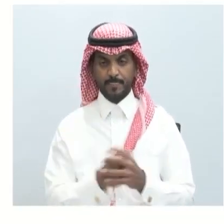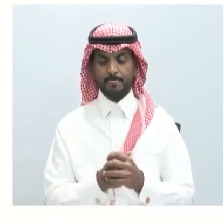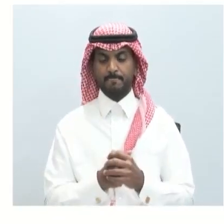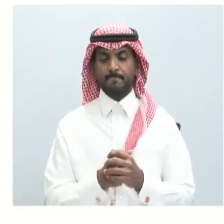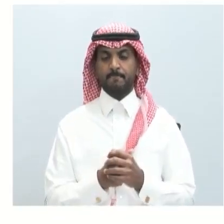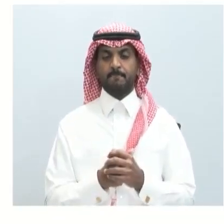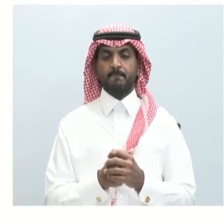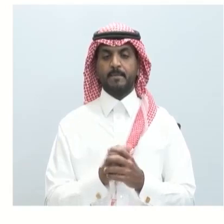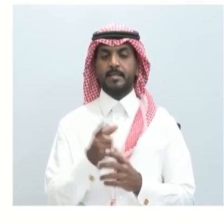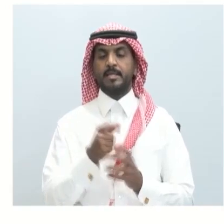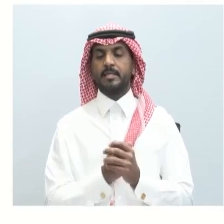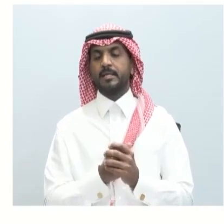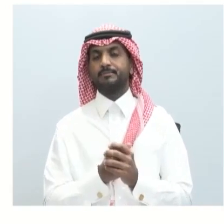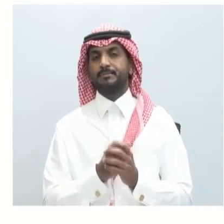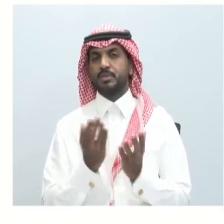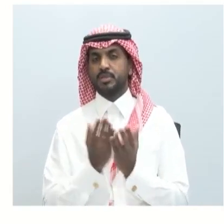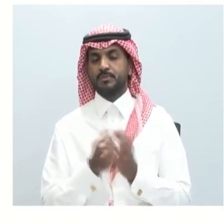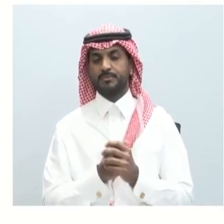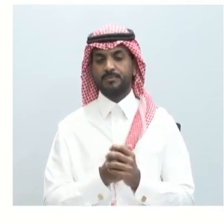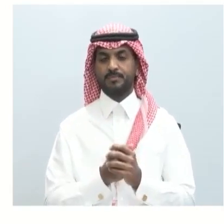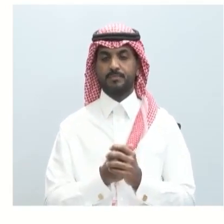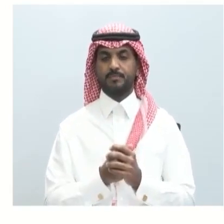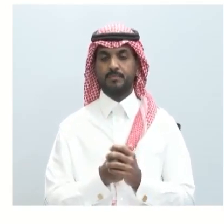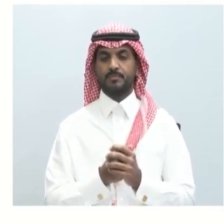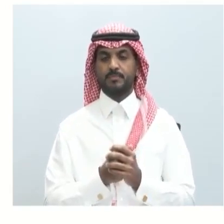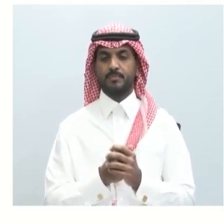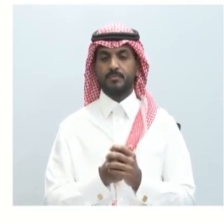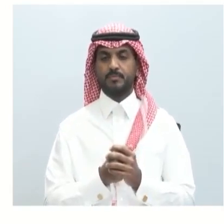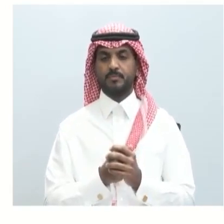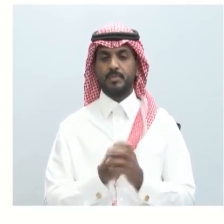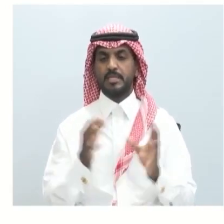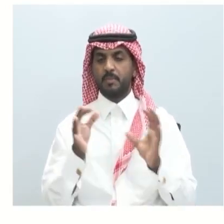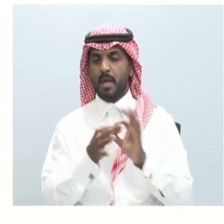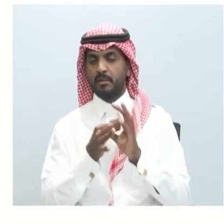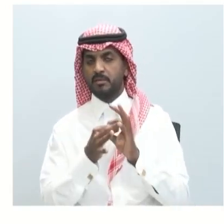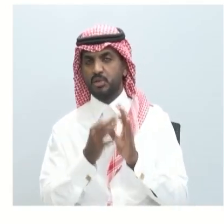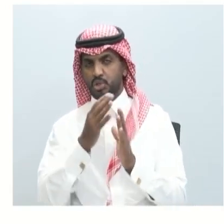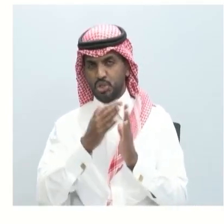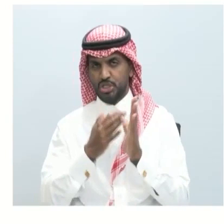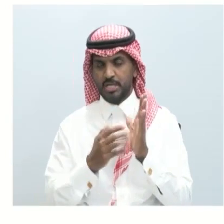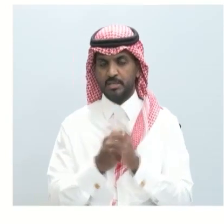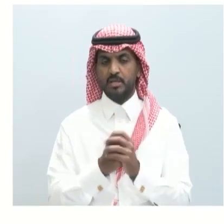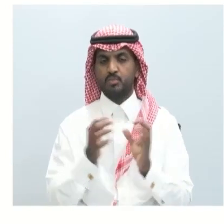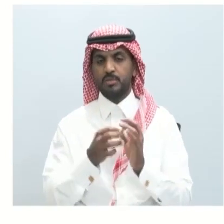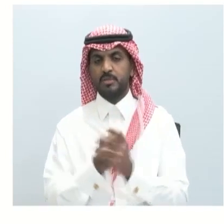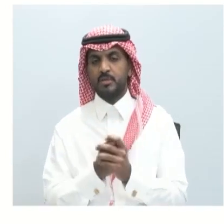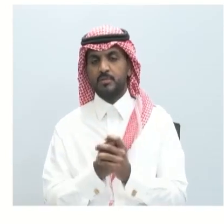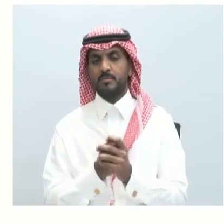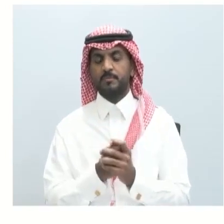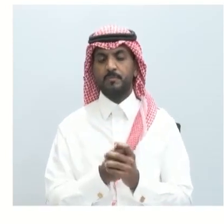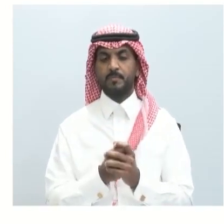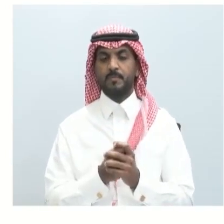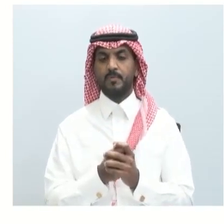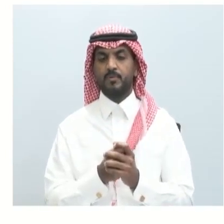باذن الله لدينا درس جديد ينص درسنا ويذكر في ارتباط الجينات والمجموعات الكروموسوميه في الفكره